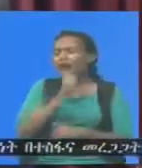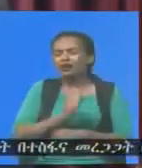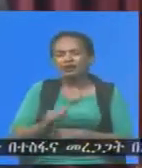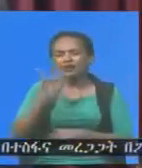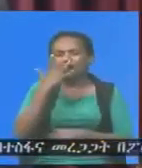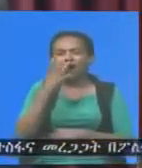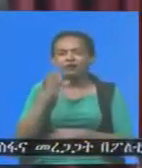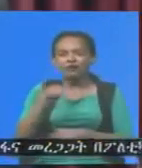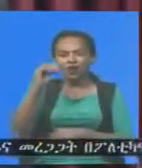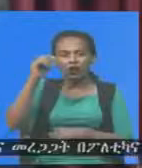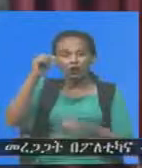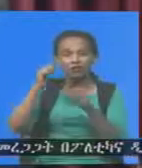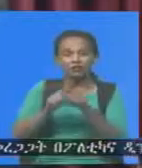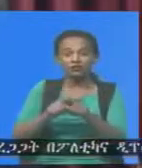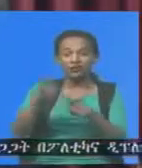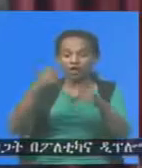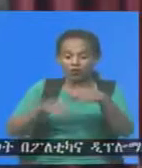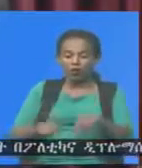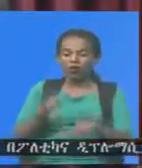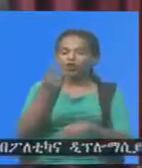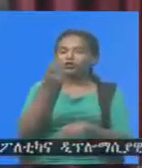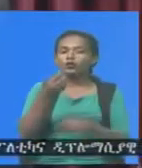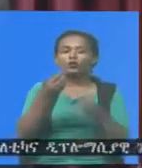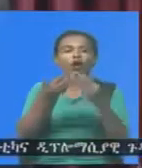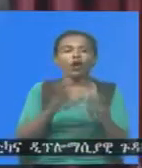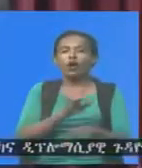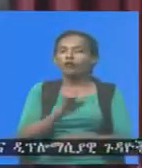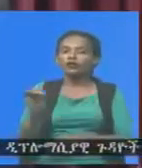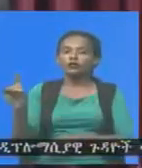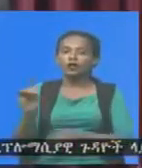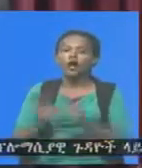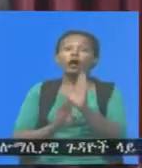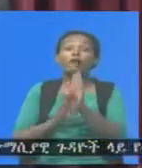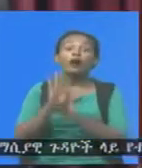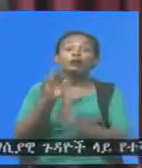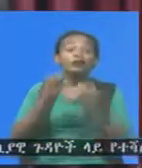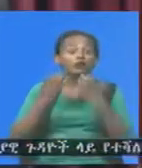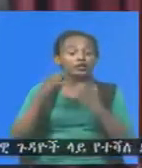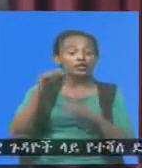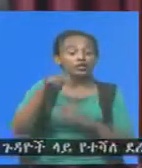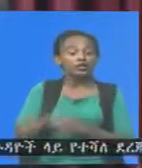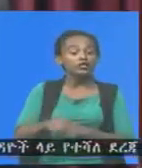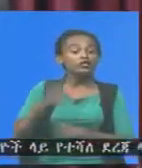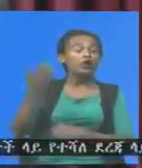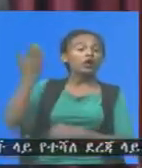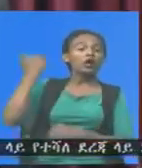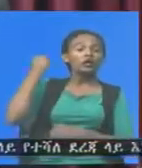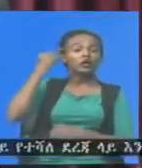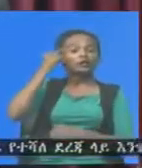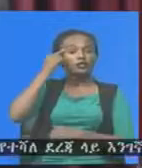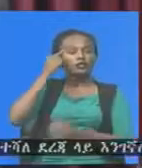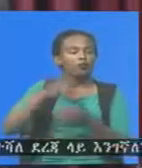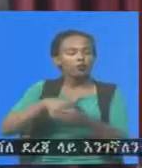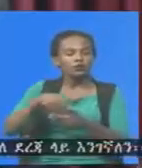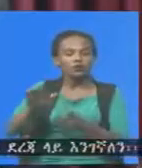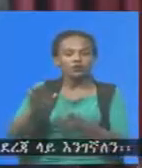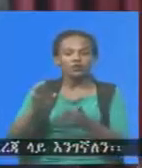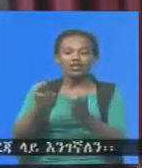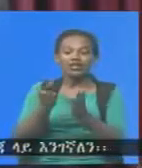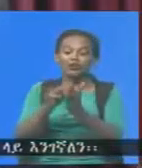አያባክንም ማለት ነው። ማደግ ከፈለግን ከዚህ ኋላ ቀር አሳሰብ መውጣት ነው። በስርዓት